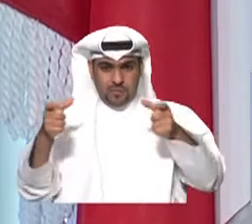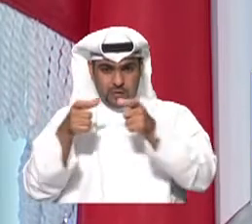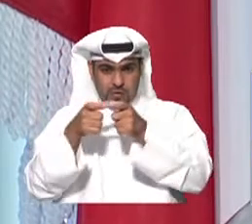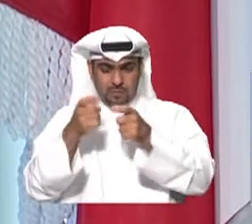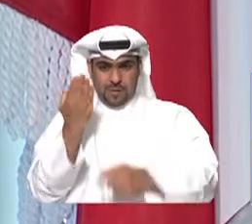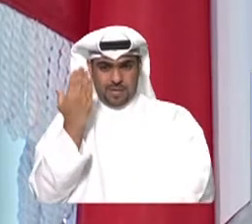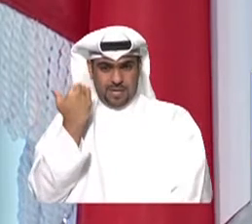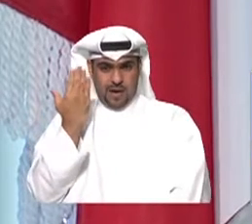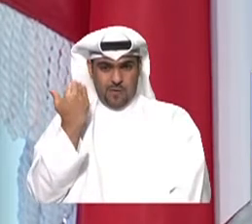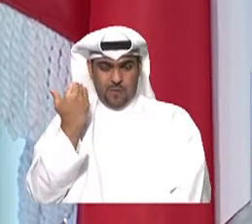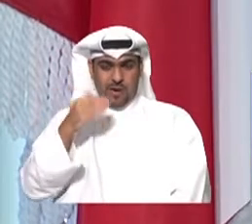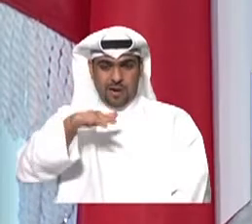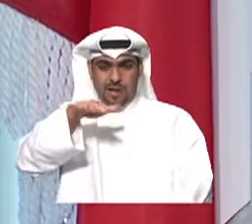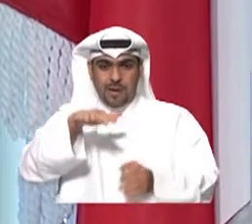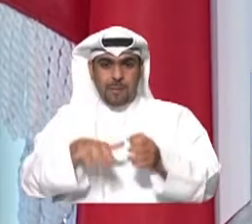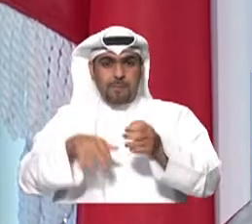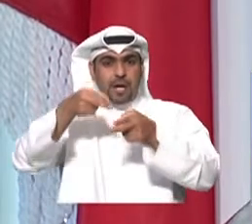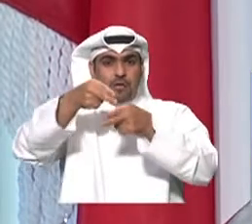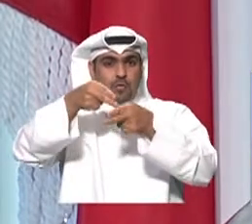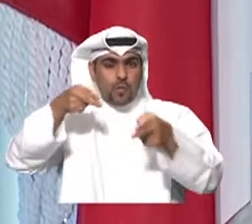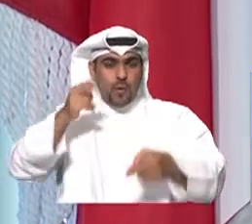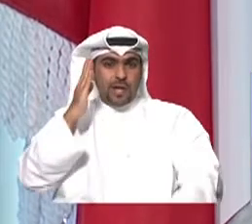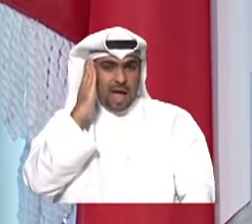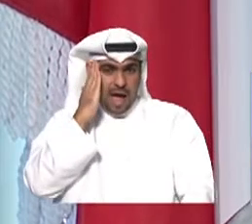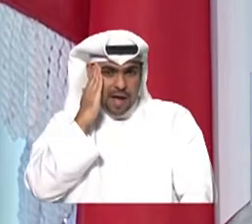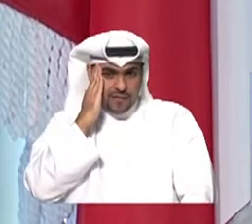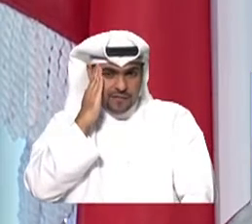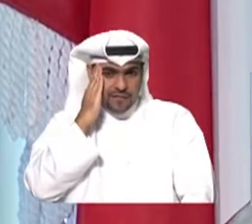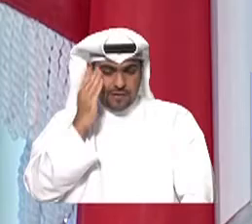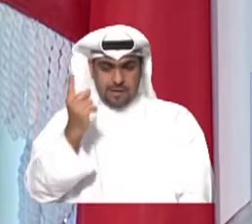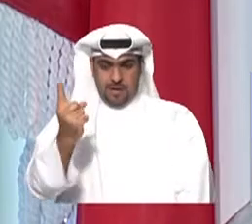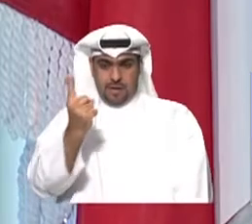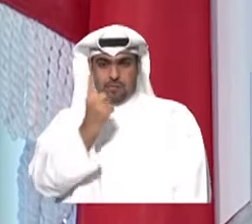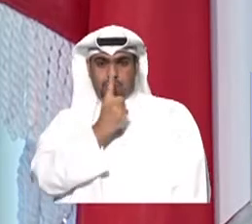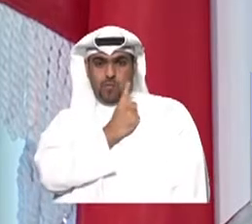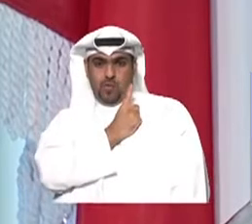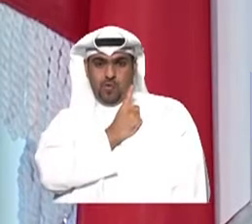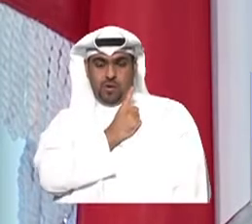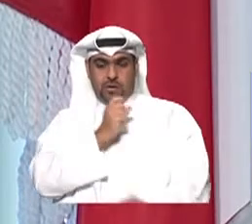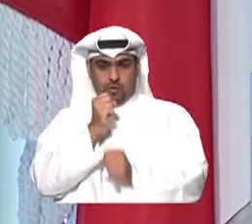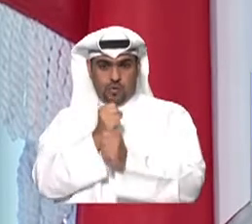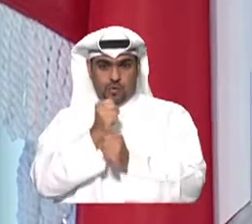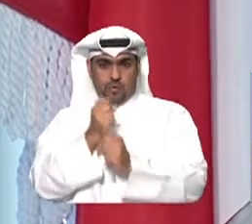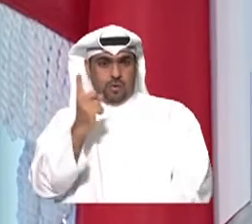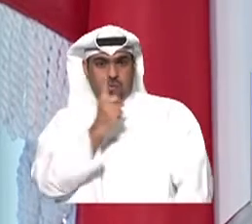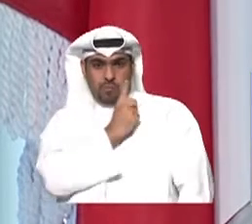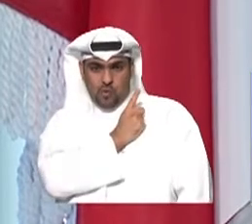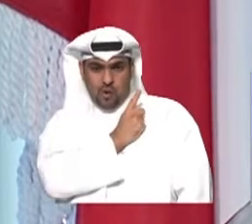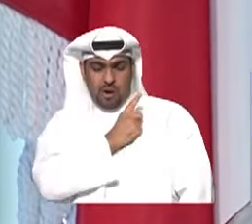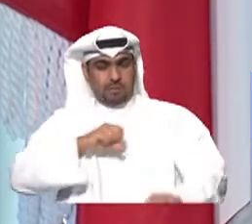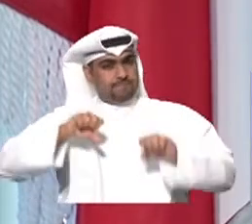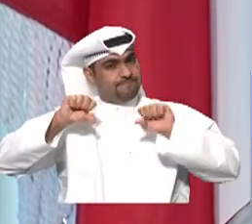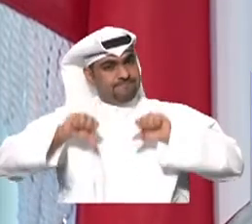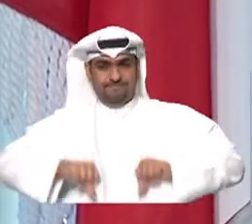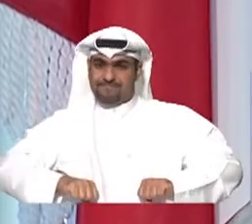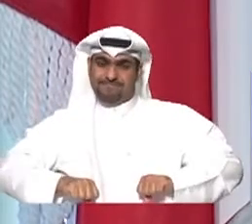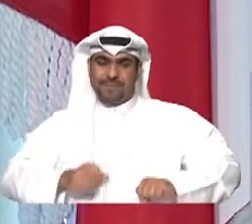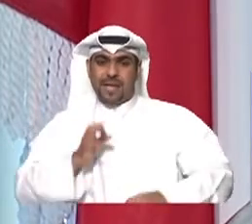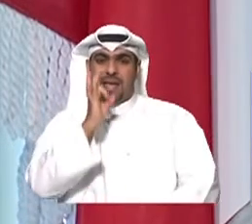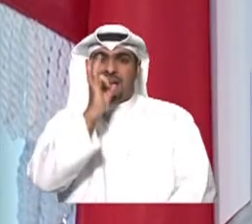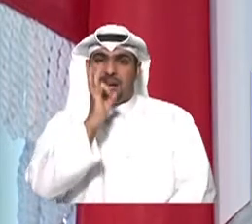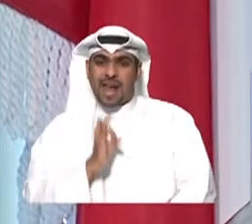يمكن لدولة بمفردها التصدي لها، وإنما يتطلب ذلك جهدا جماعيا وفق